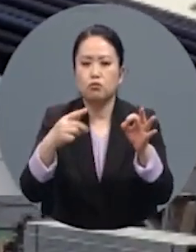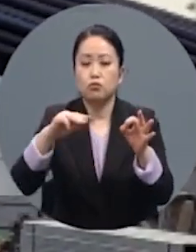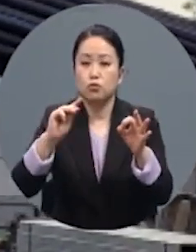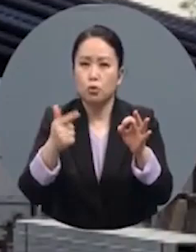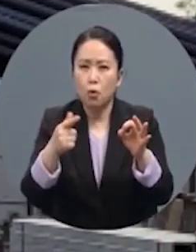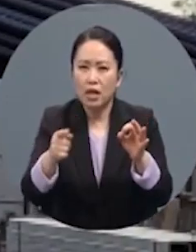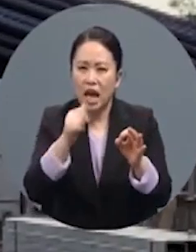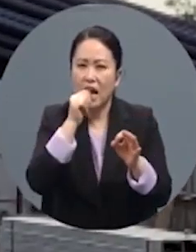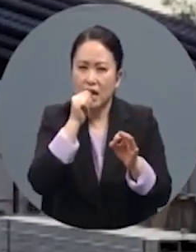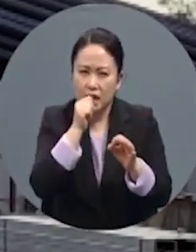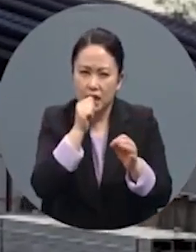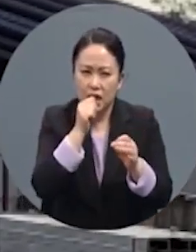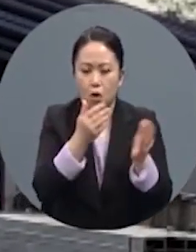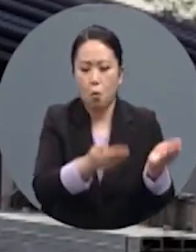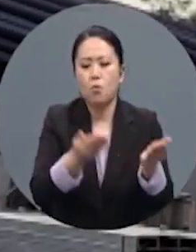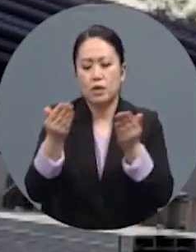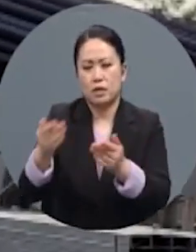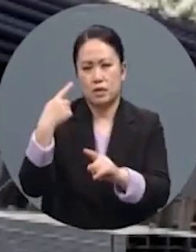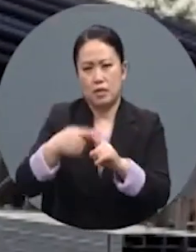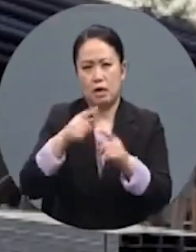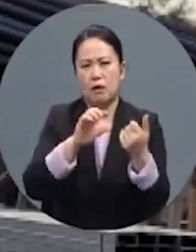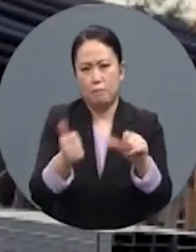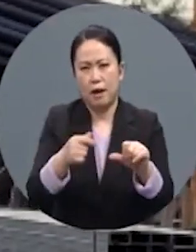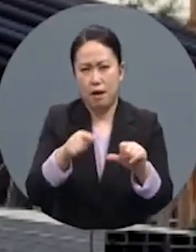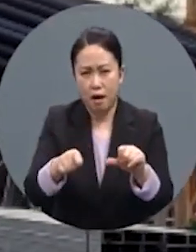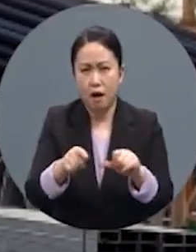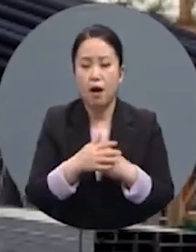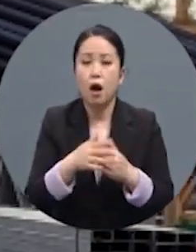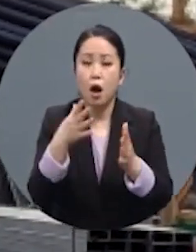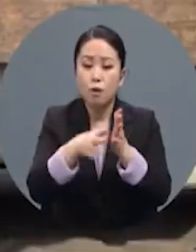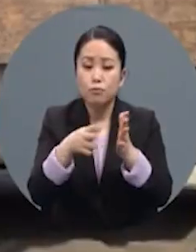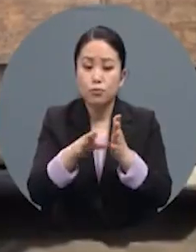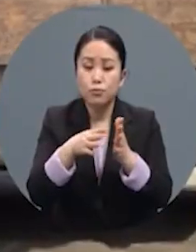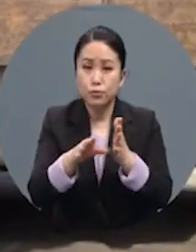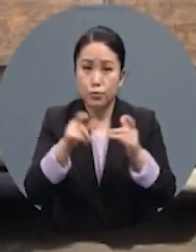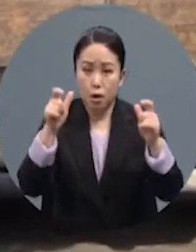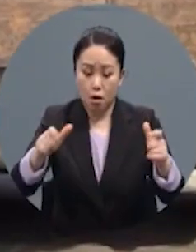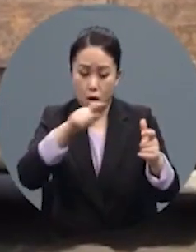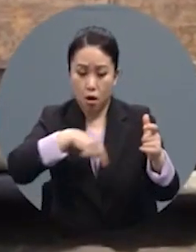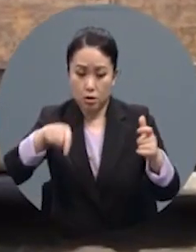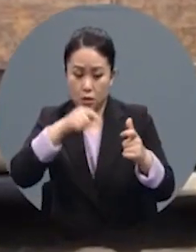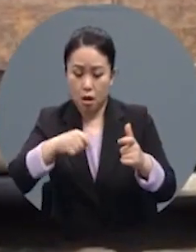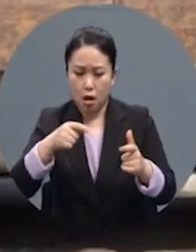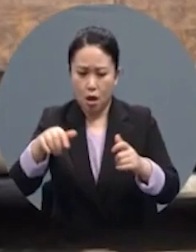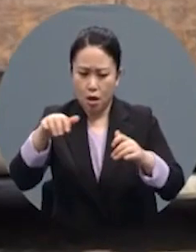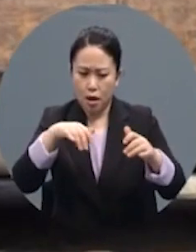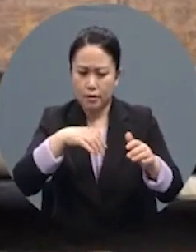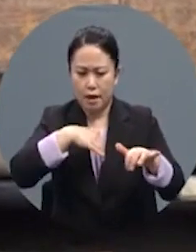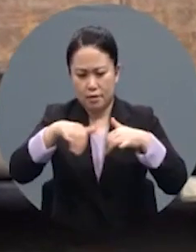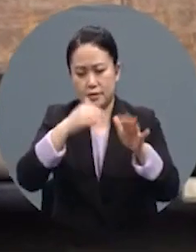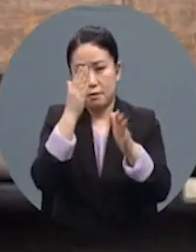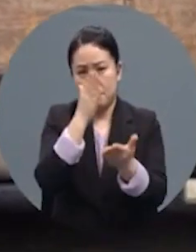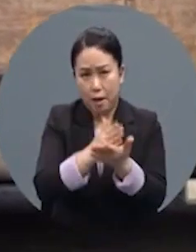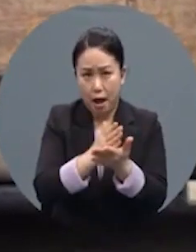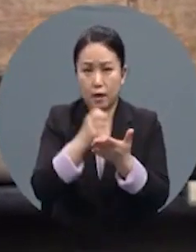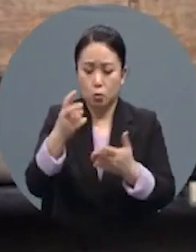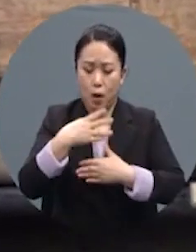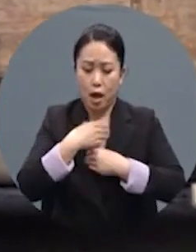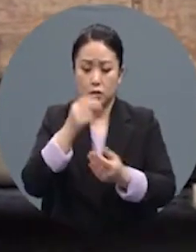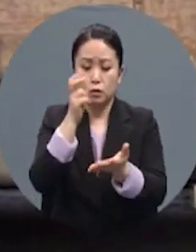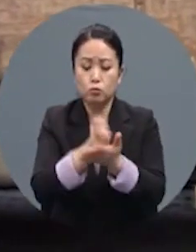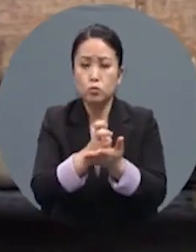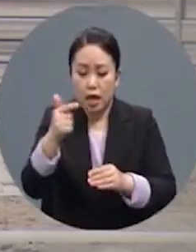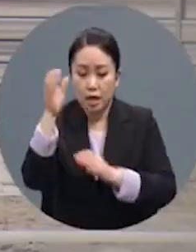것입니다. 하역물 주변을 통제하거나 주변에 있어서는 안 된다는 안전수칙을 따랐다면 벌어지지